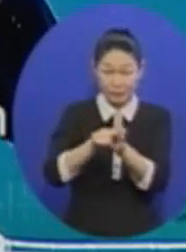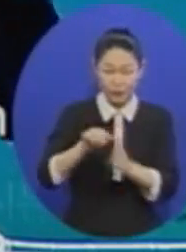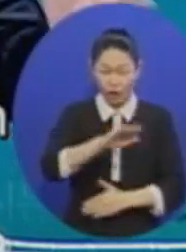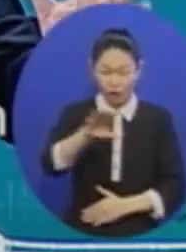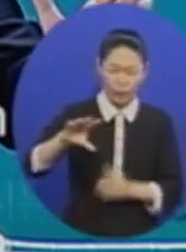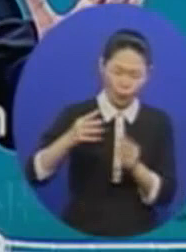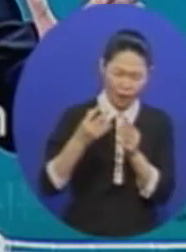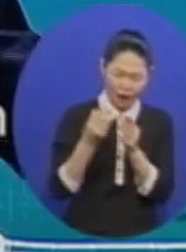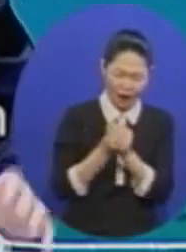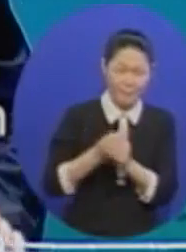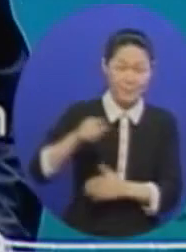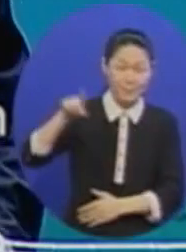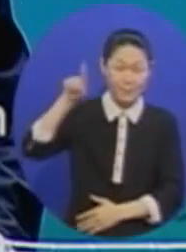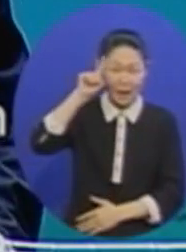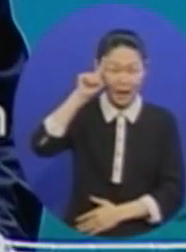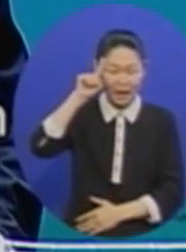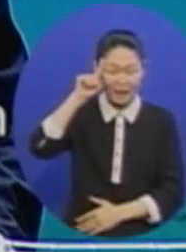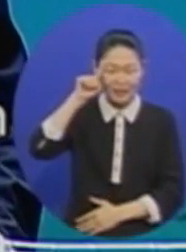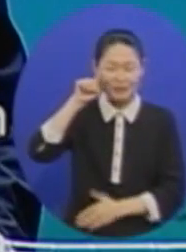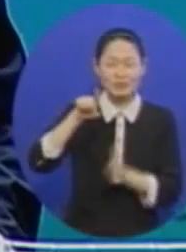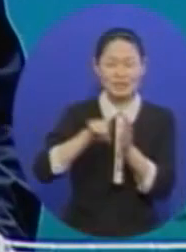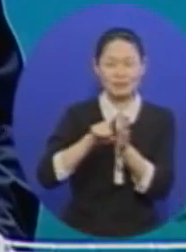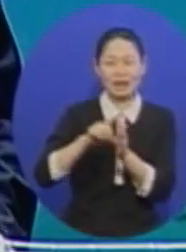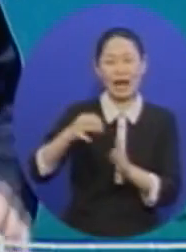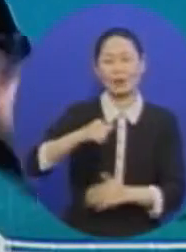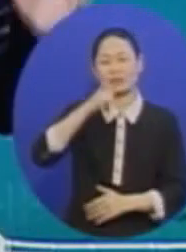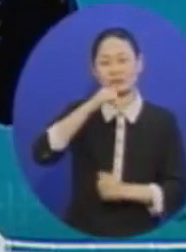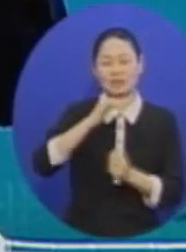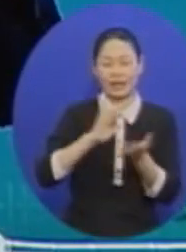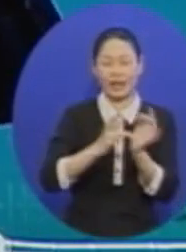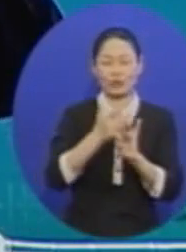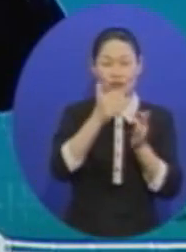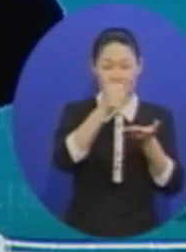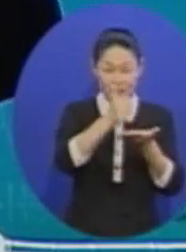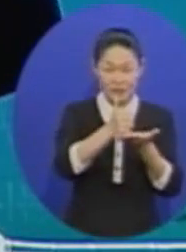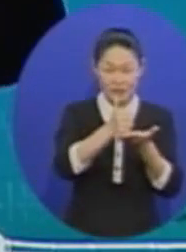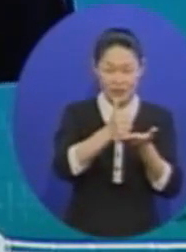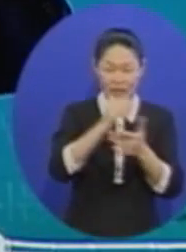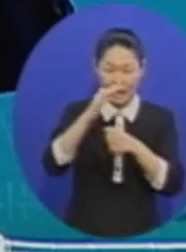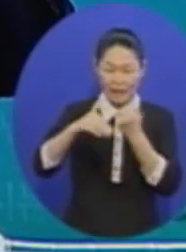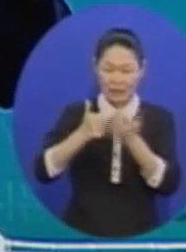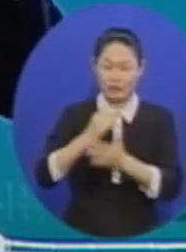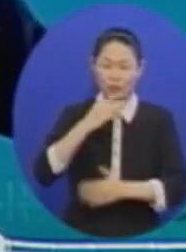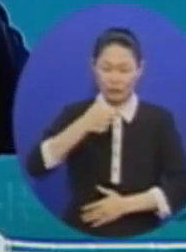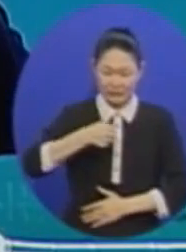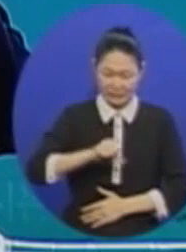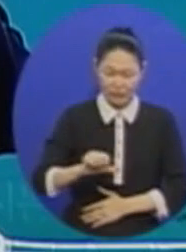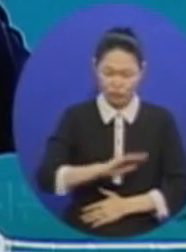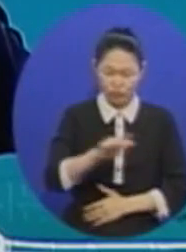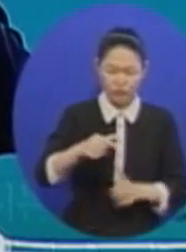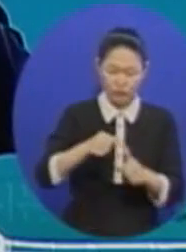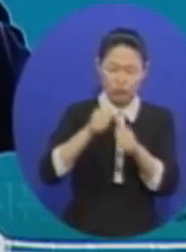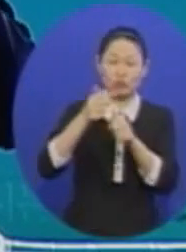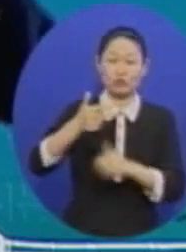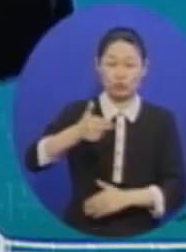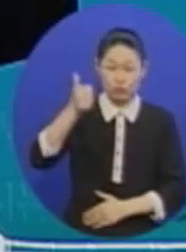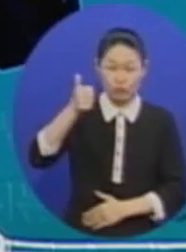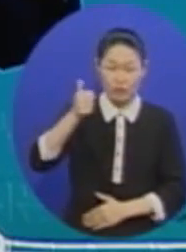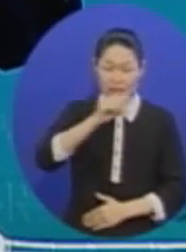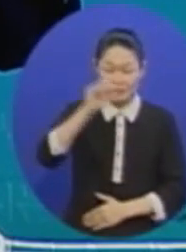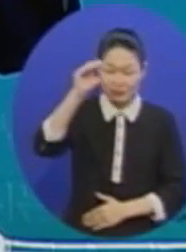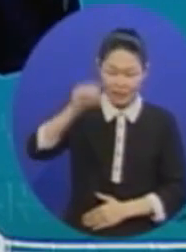완벽한 믿음을 가지고 계세요 예수님은 하나님의 독생자 에어 우리의 9 주시고